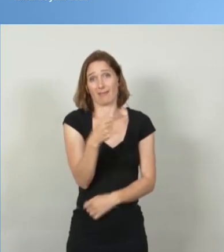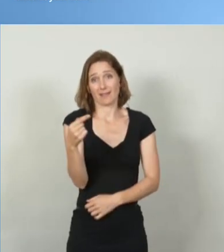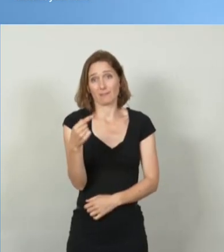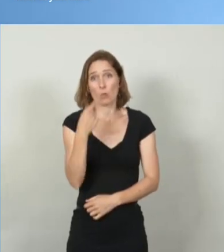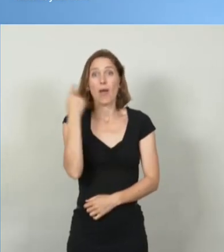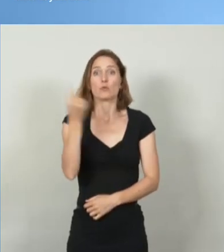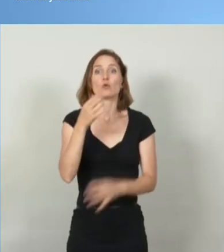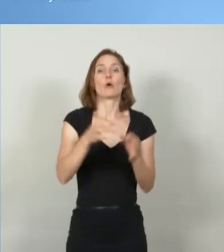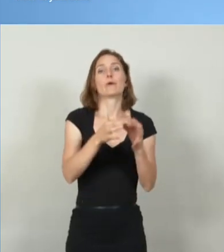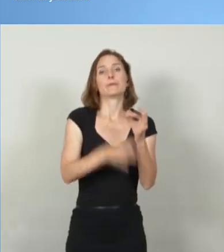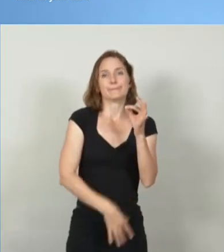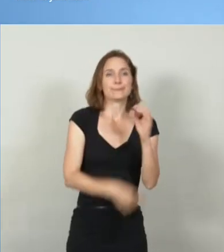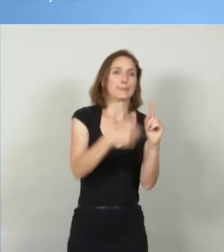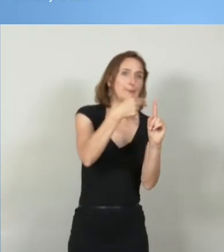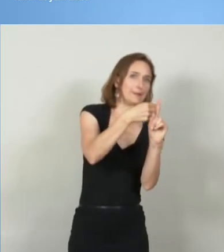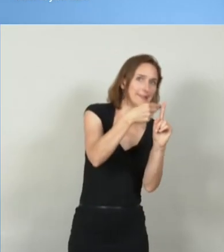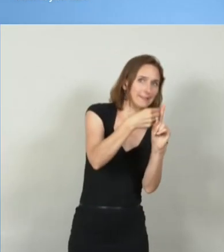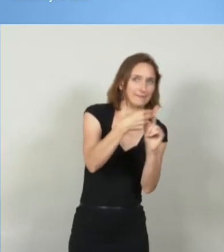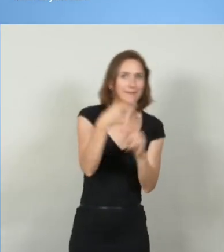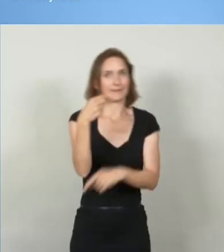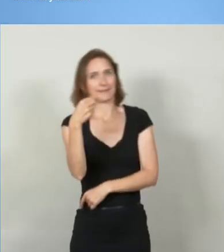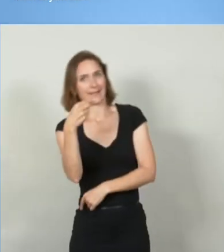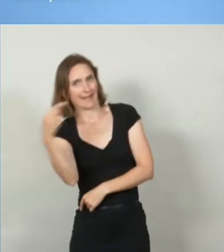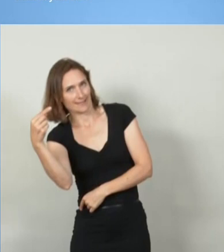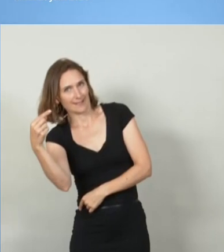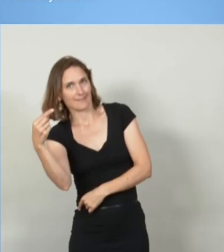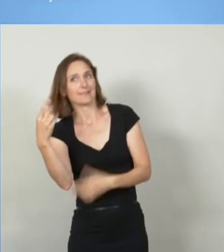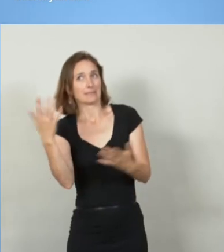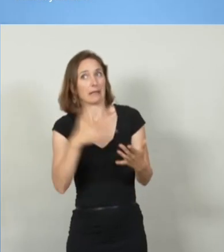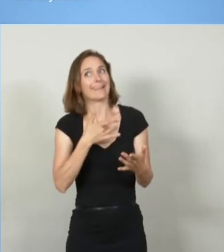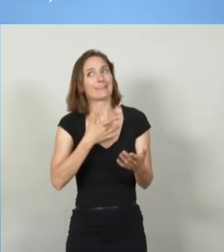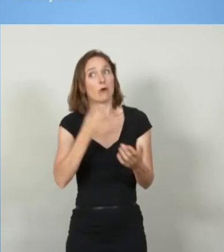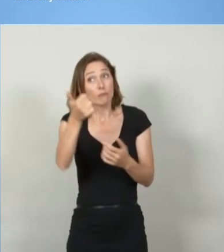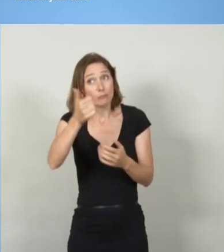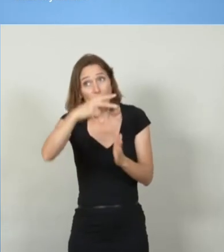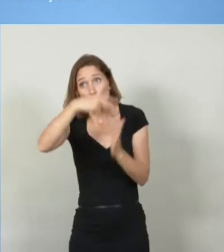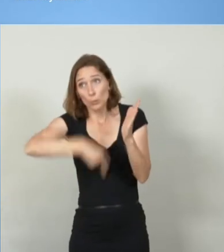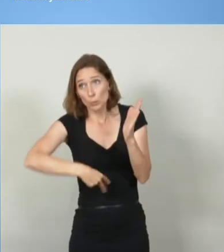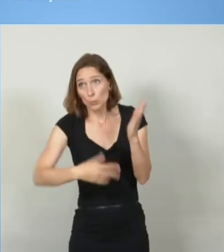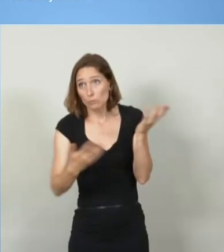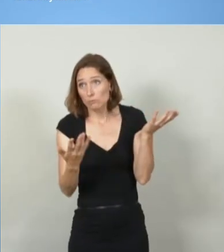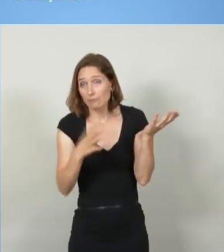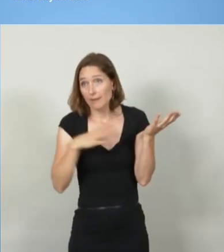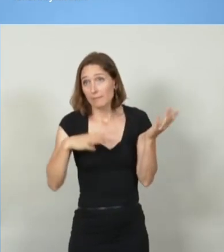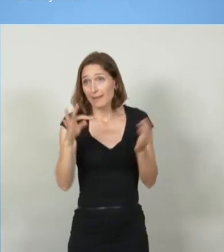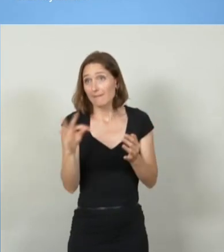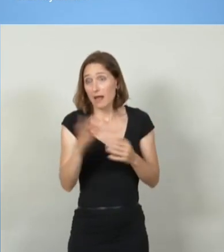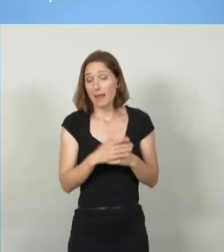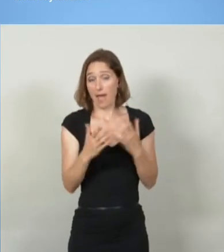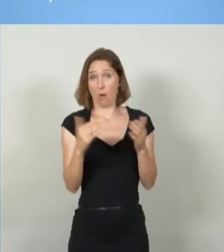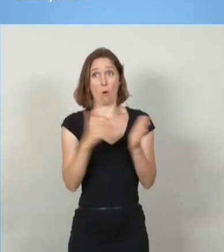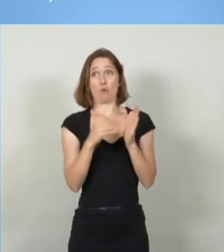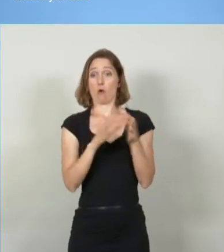bilan plus et moins sur vos trois axes c'est intéressant de les lire je sais pas à Madame Tavel j'imagine que vous les avez lu comme moi il y a marqué là encore en grand